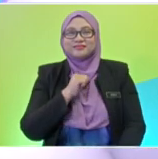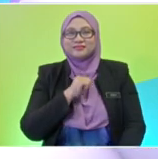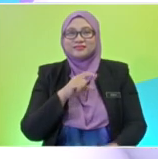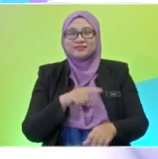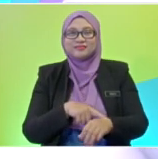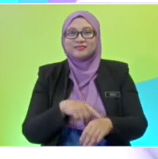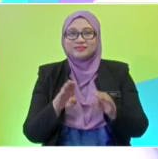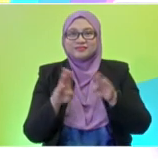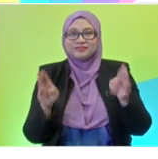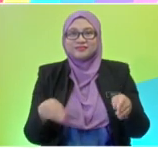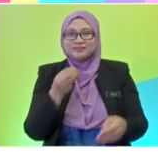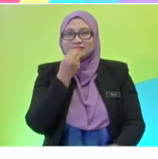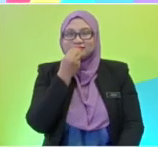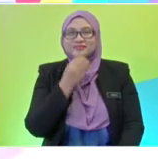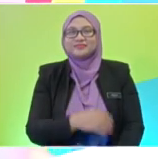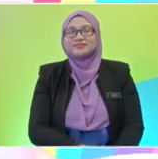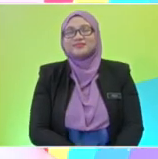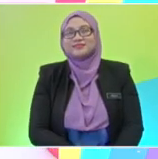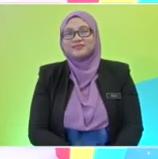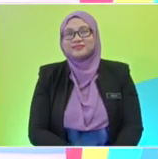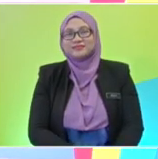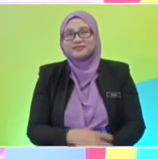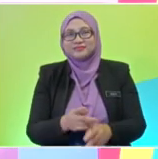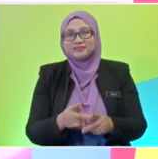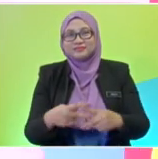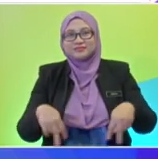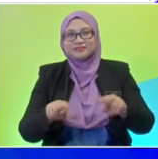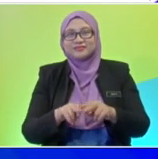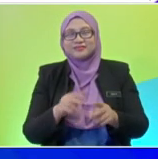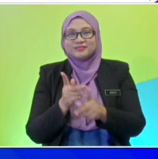kawal diri di meja makan kita perlu khawati